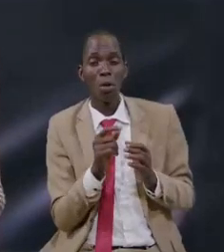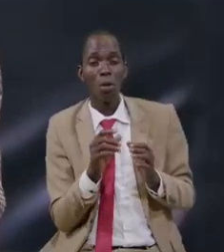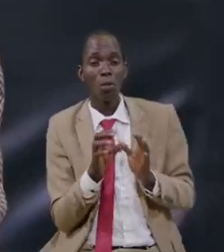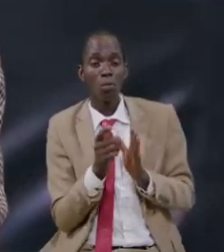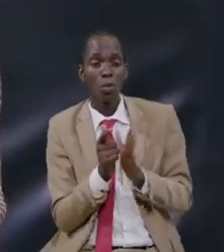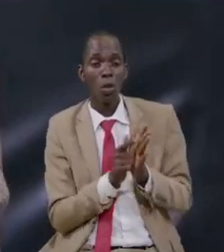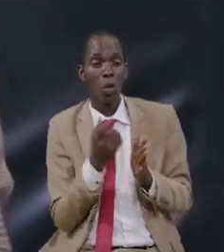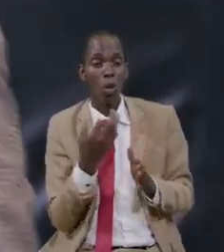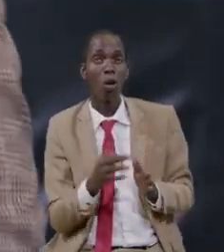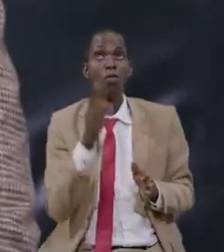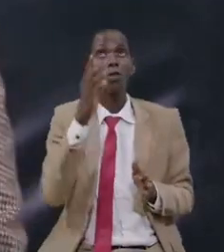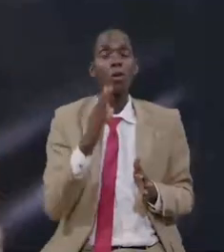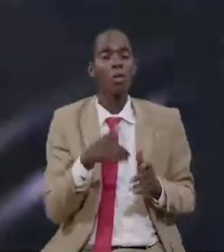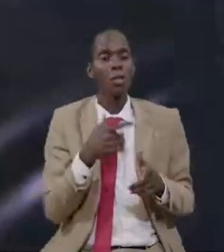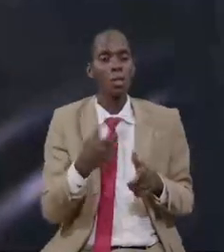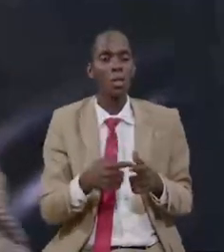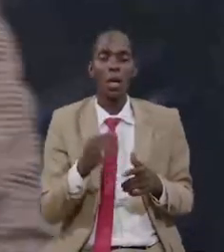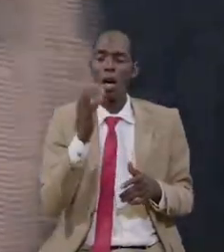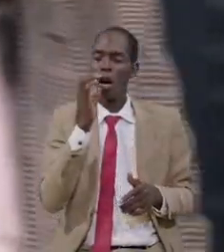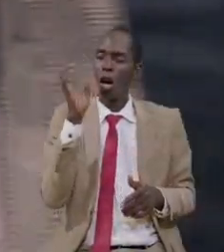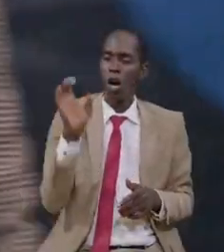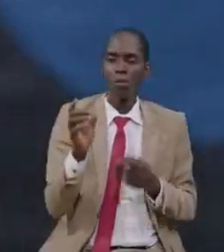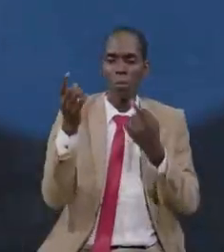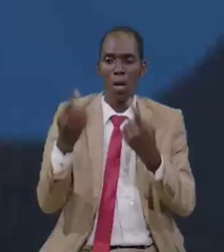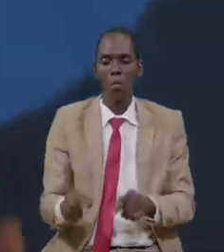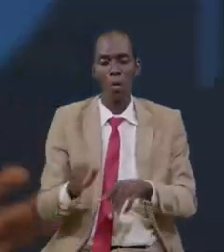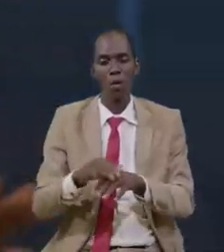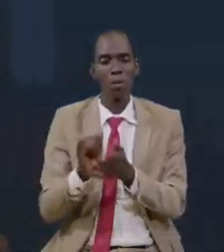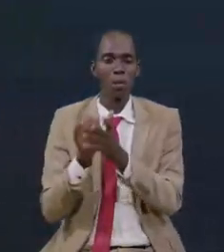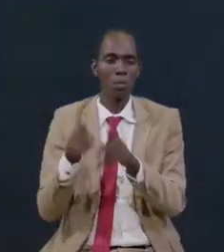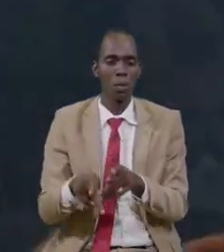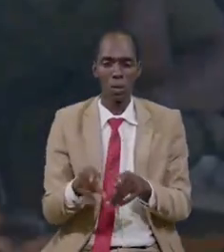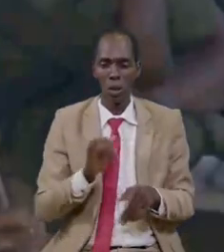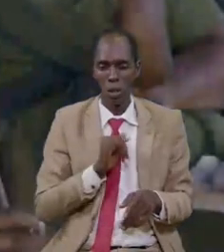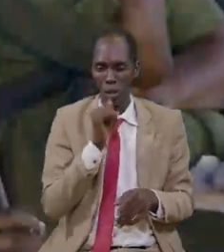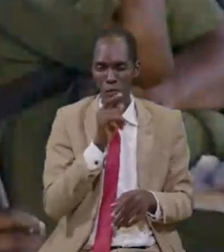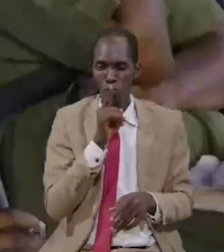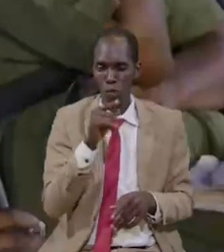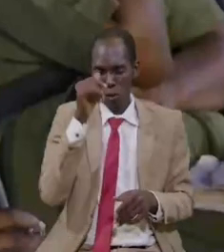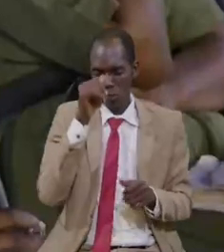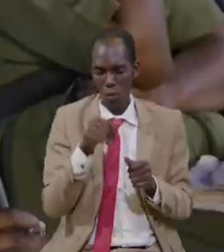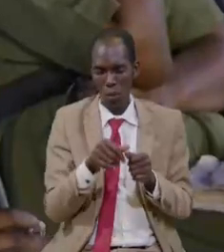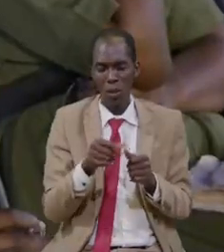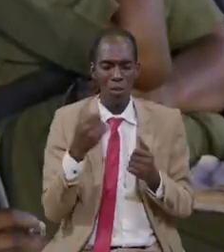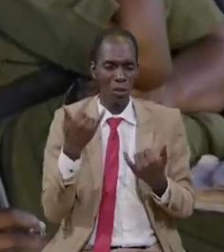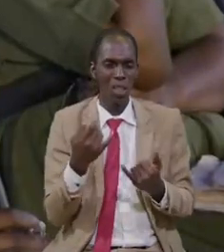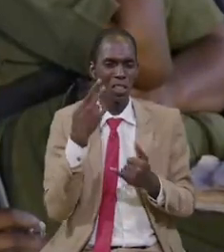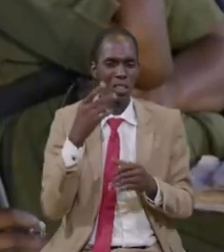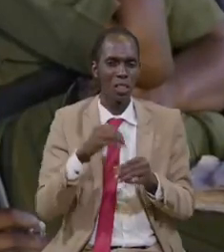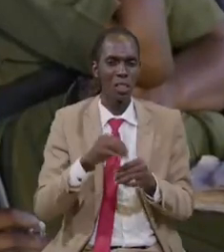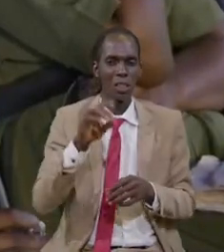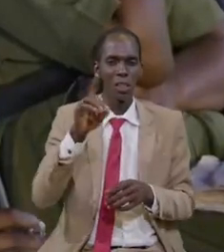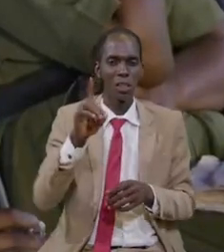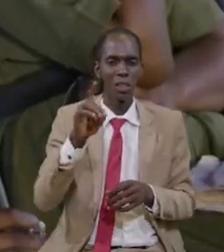une malédiction est tombée sur lui. Je suis vous rappeler, si vous êtes un lecteur de la Bible, Deutéronome chapitre 28,